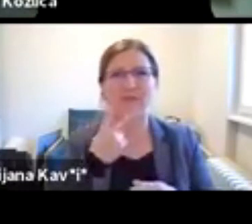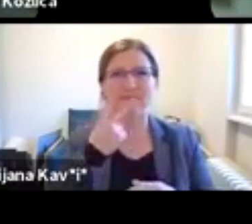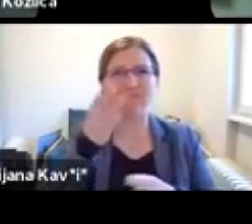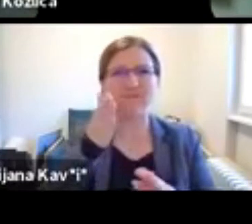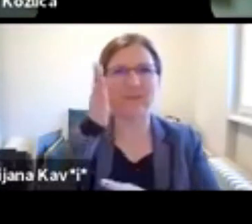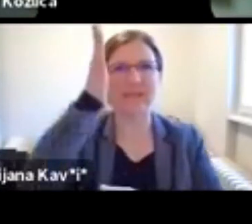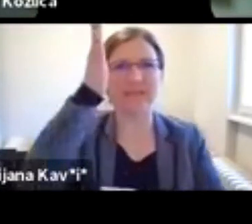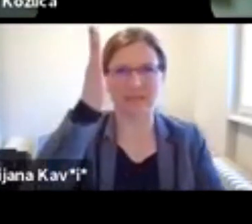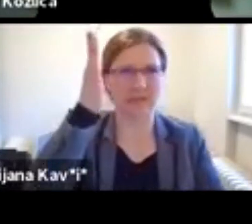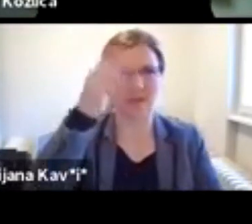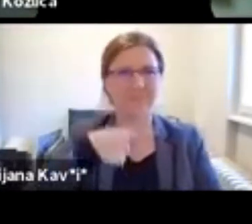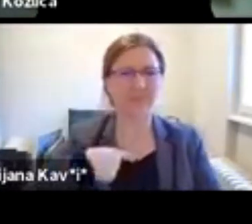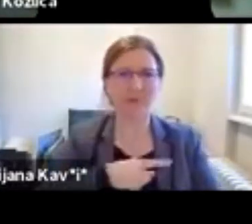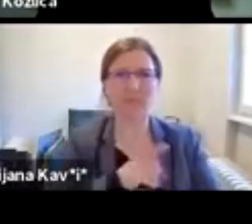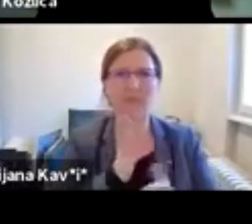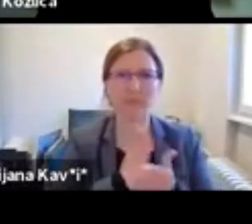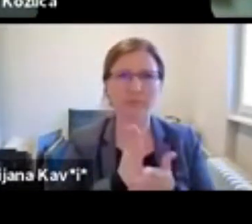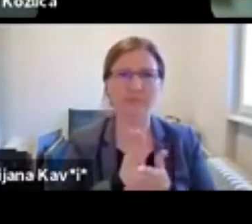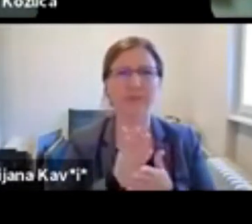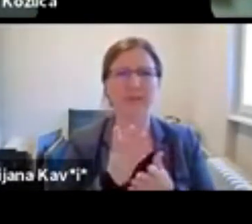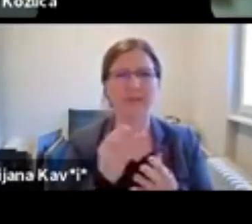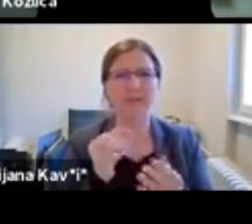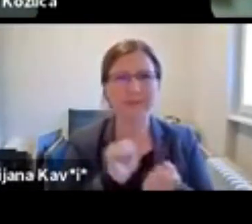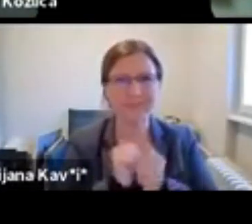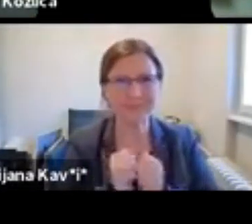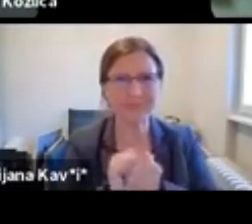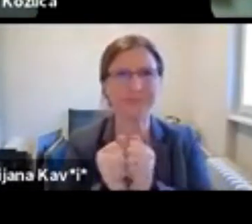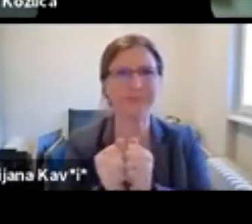što je moguće ovog tog dijela negdje i,